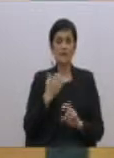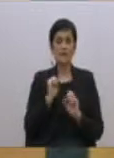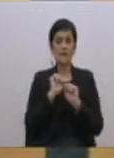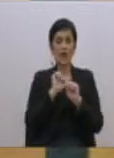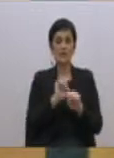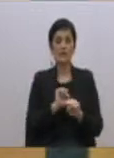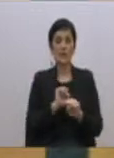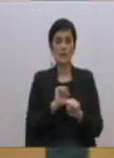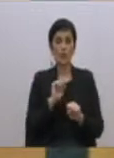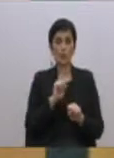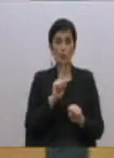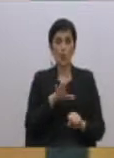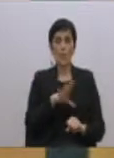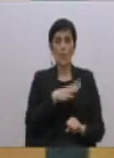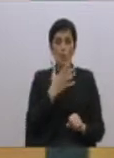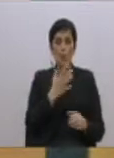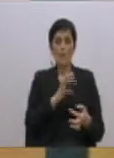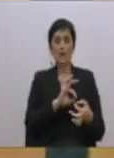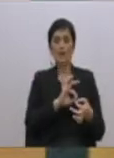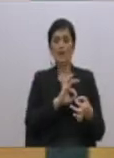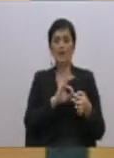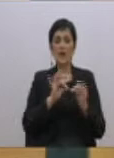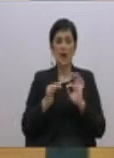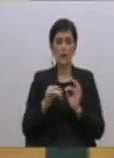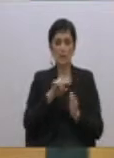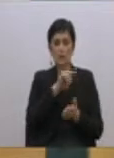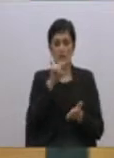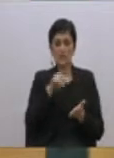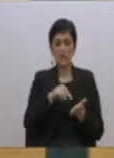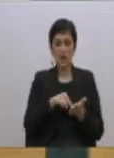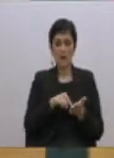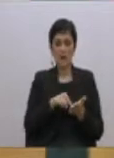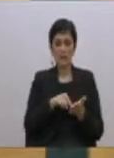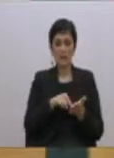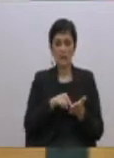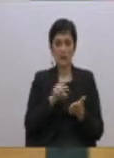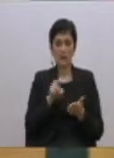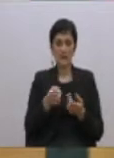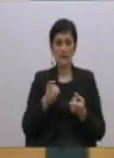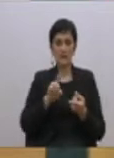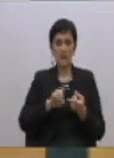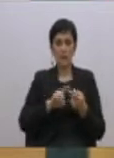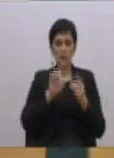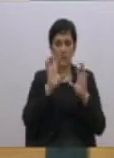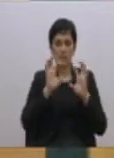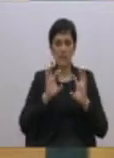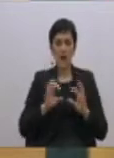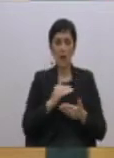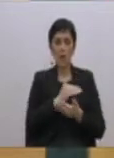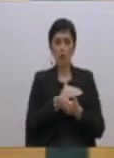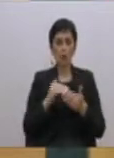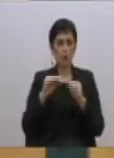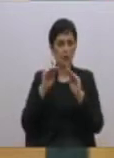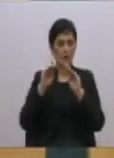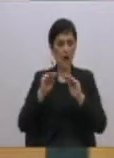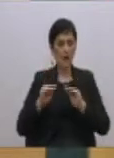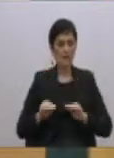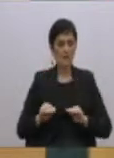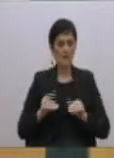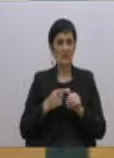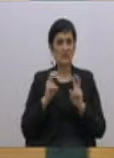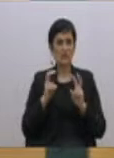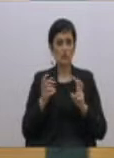riske, opilii cu garcoului, sakit, trebuie amasta, dacă și rebit, saca unde vreau să zicați rili. Regresul de